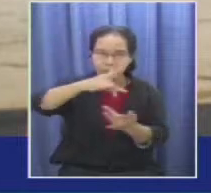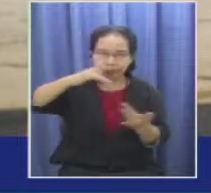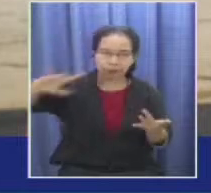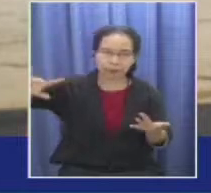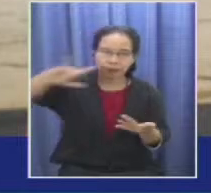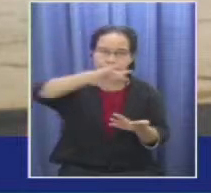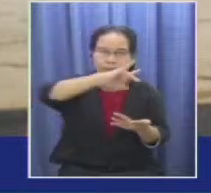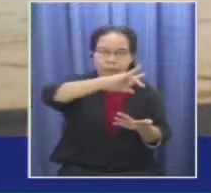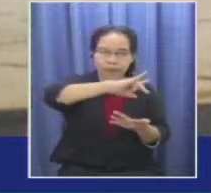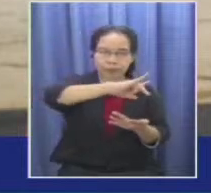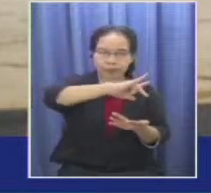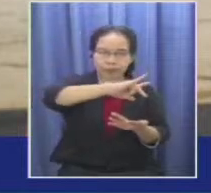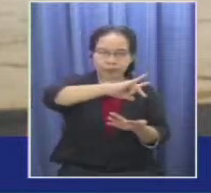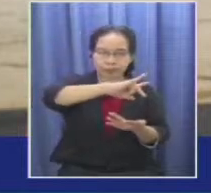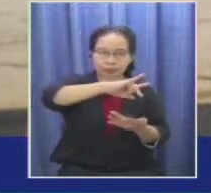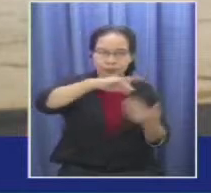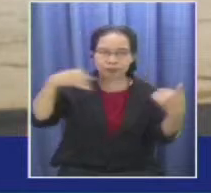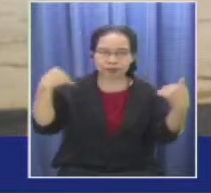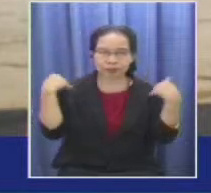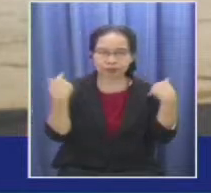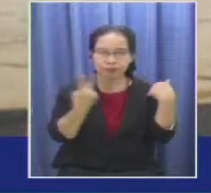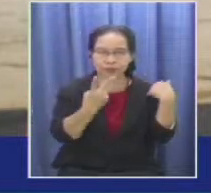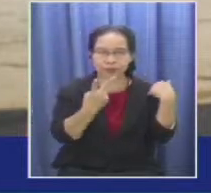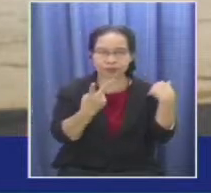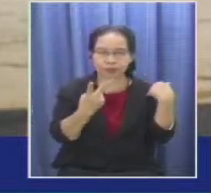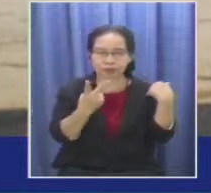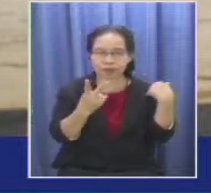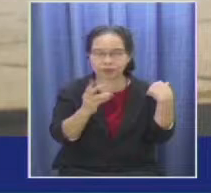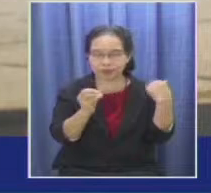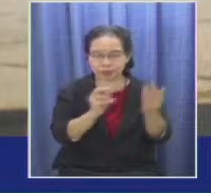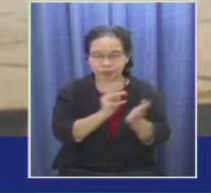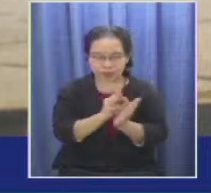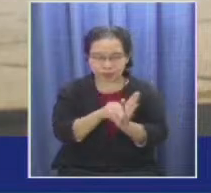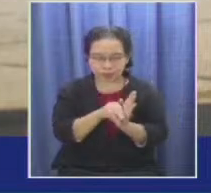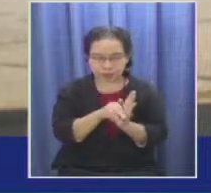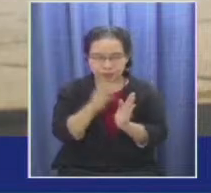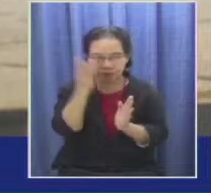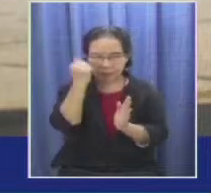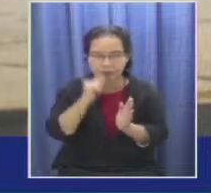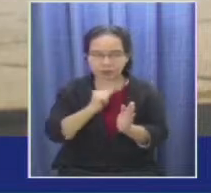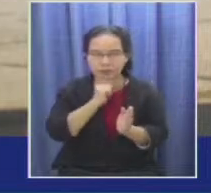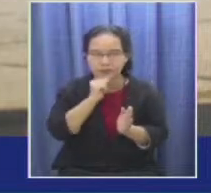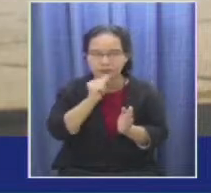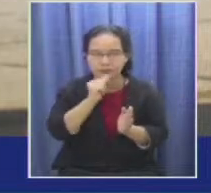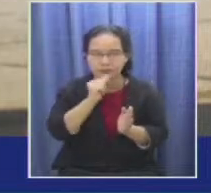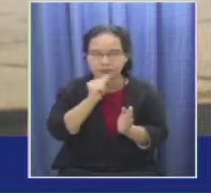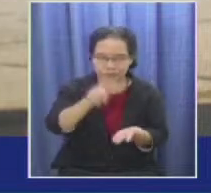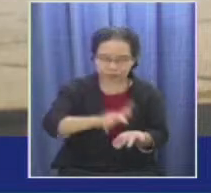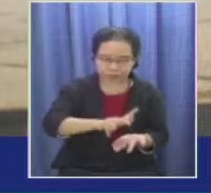pɛtɛ no wɔkɔhyɛ mu nti ɛsɛ yɛ bohu sɛ pɛtɛ no mogya mpo deda